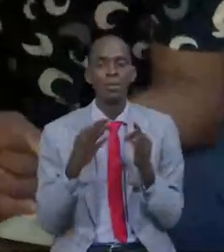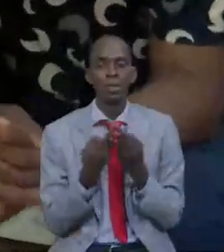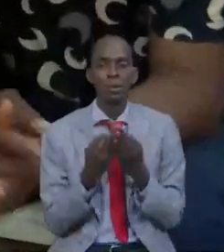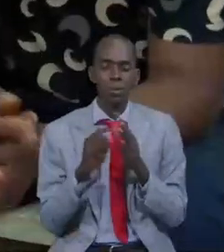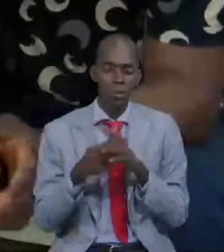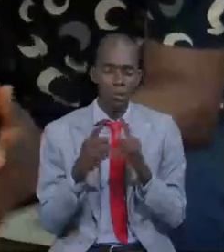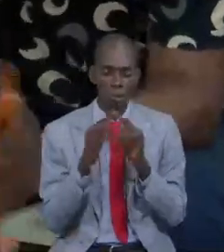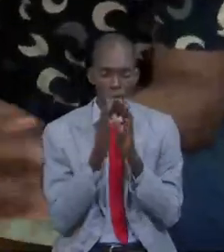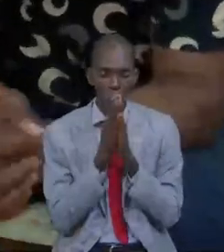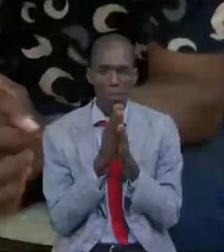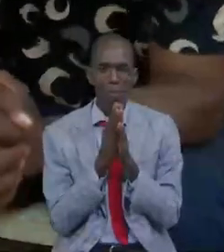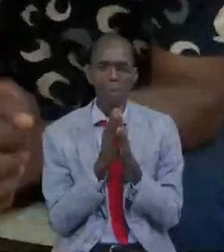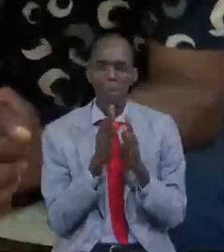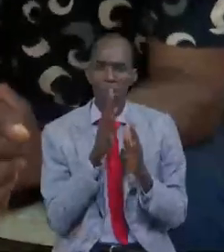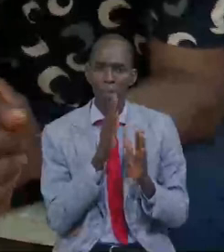Prépare-toi.